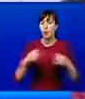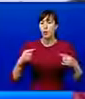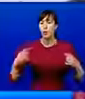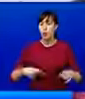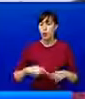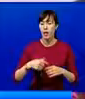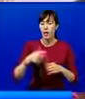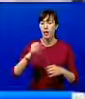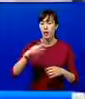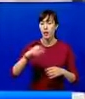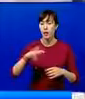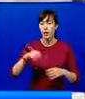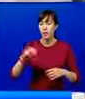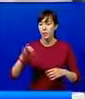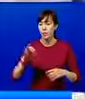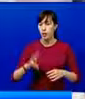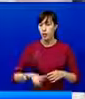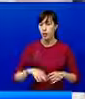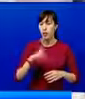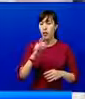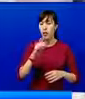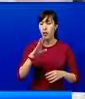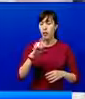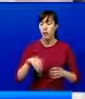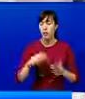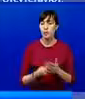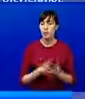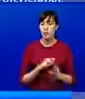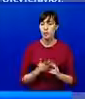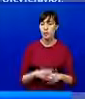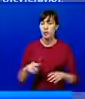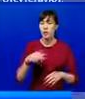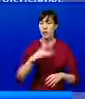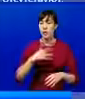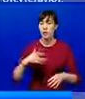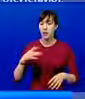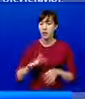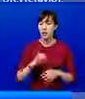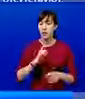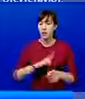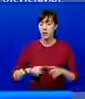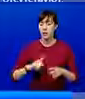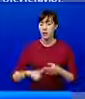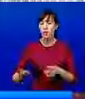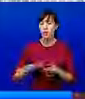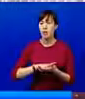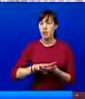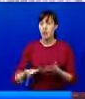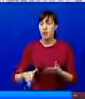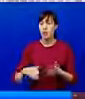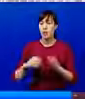бедаквилин, деламанит, линиазолид, клафазиминді ұсынуда. Олар туберкулез таяқшаларын жылдам залалсыздандырады. Әлемнің